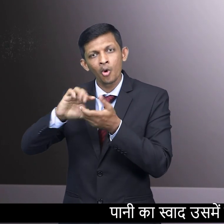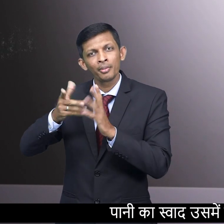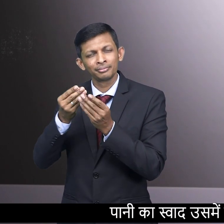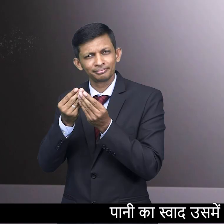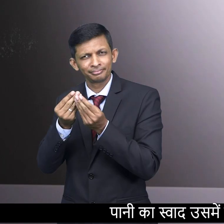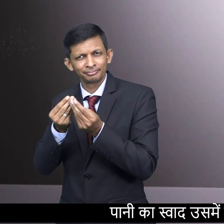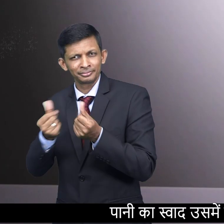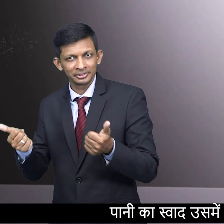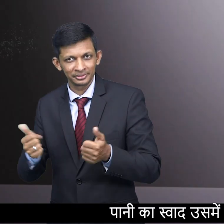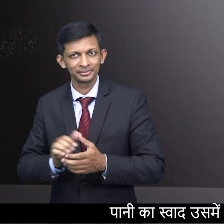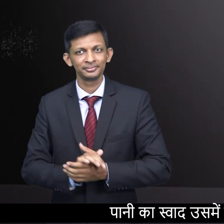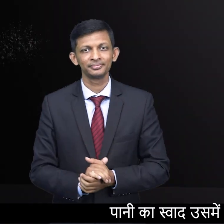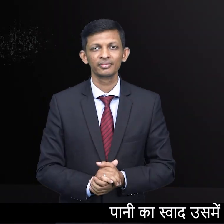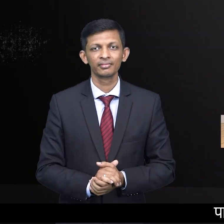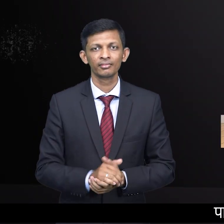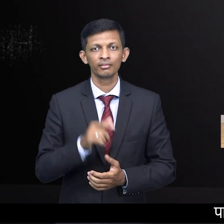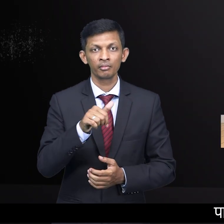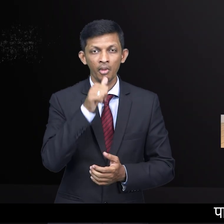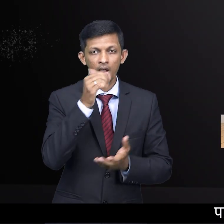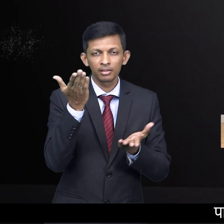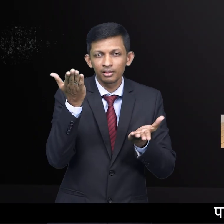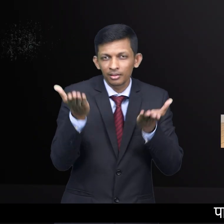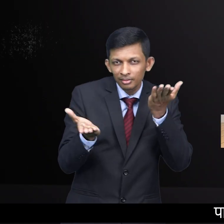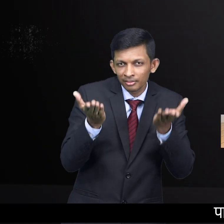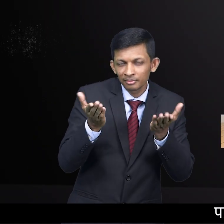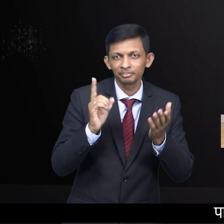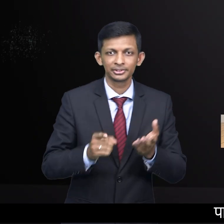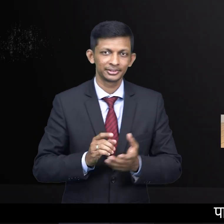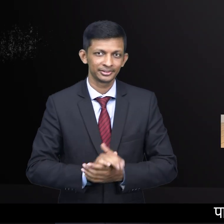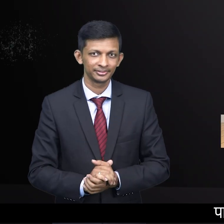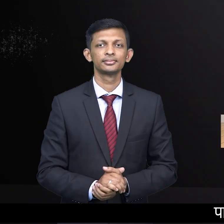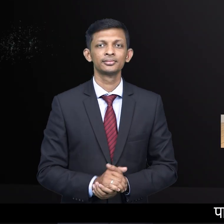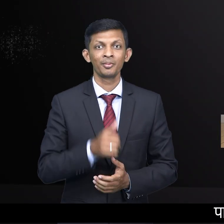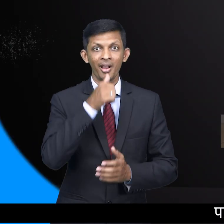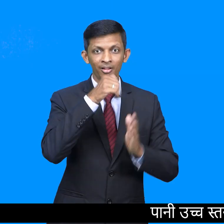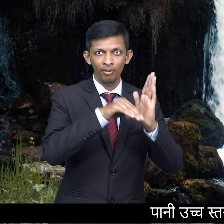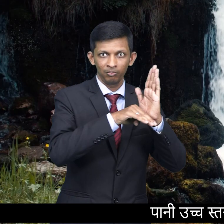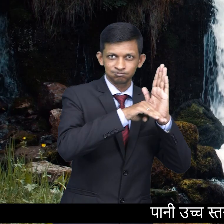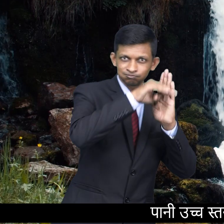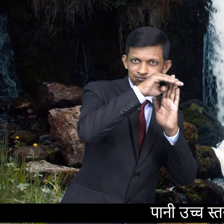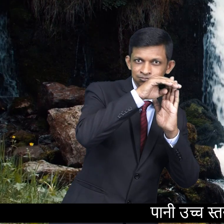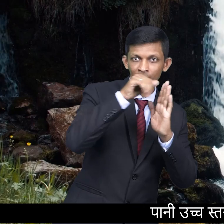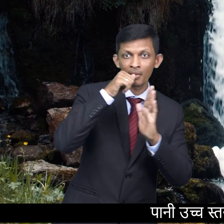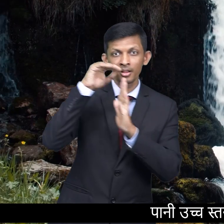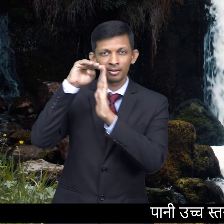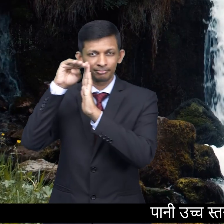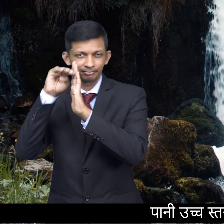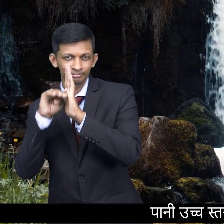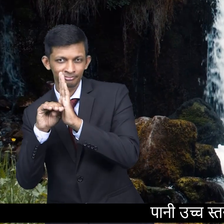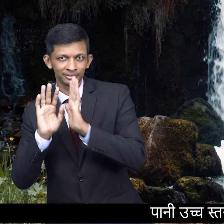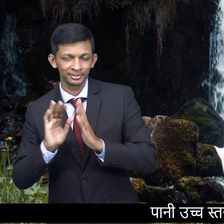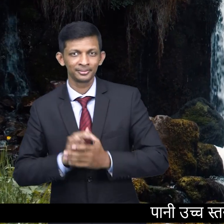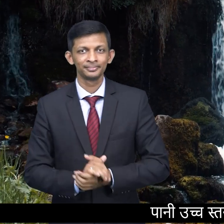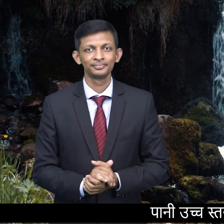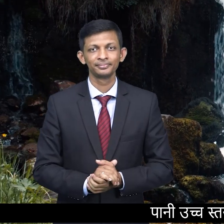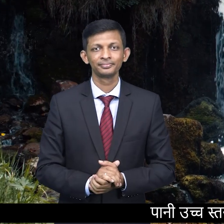पानी में वजन होता है। पानी उच्च स्तर में निम्न स्तर की